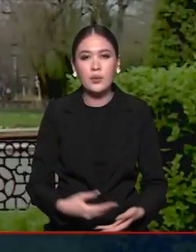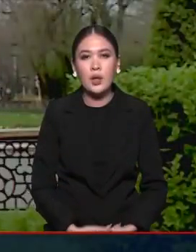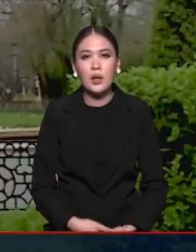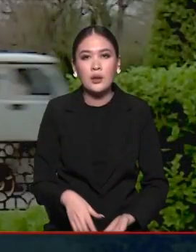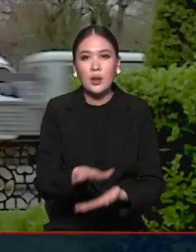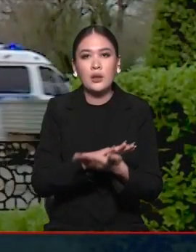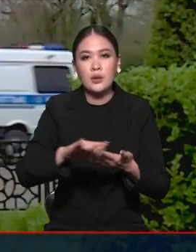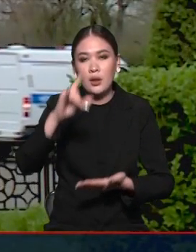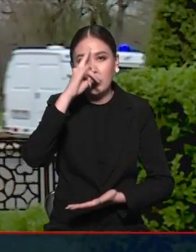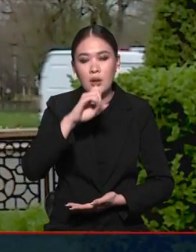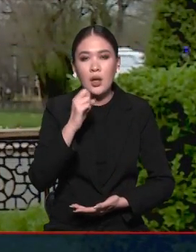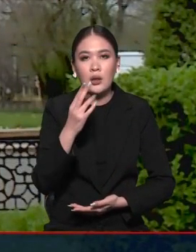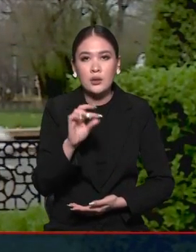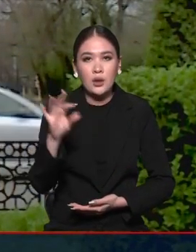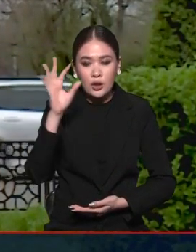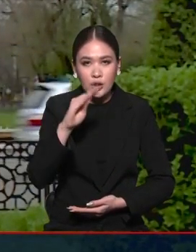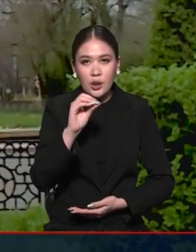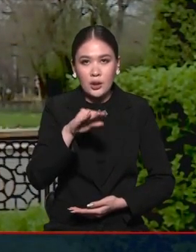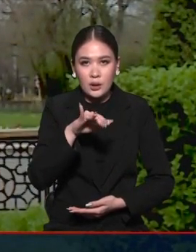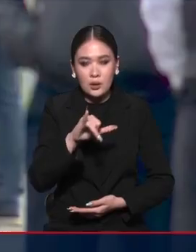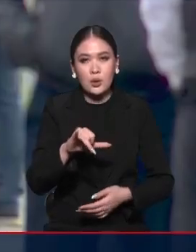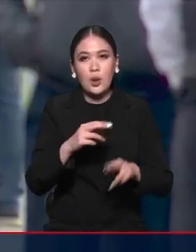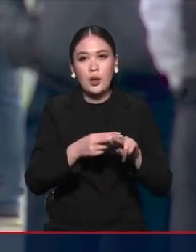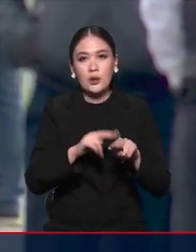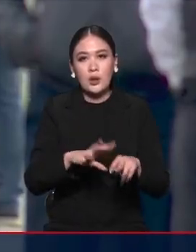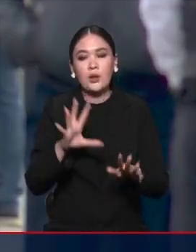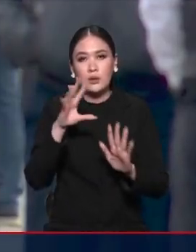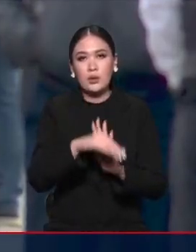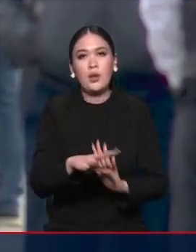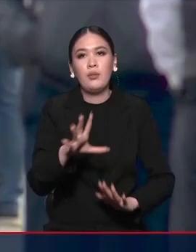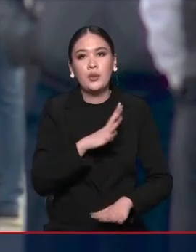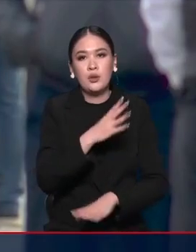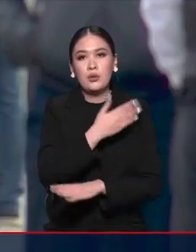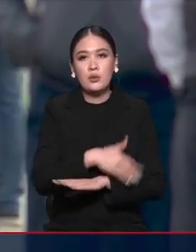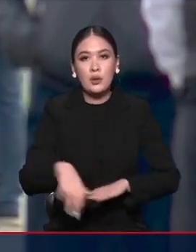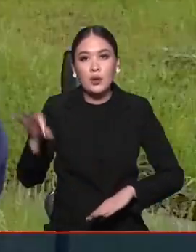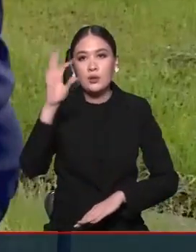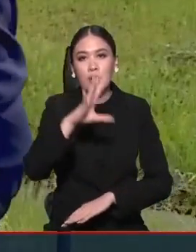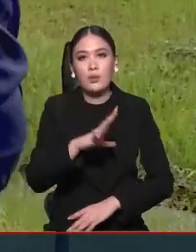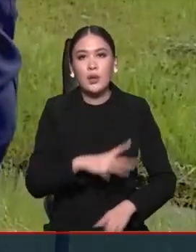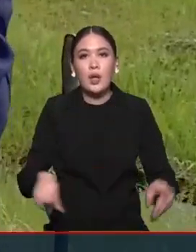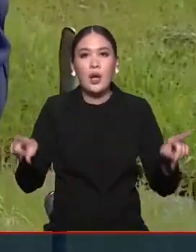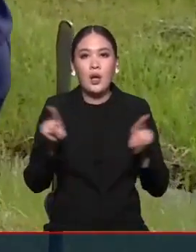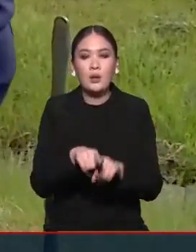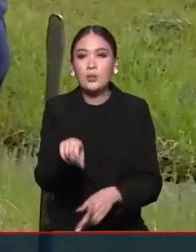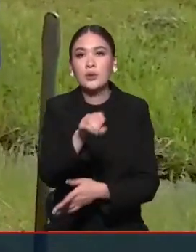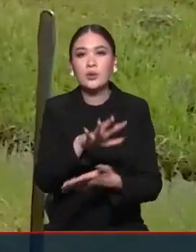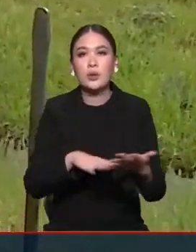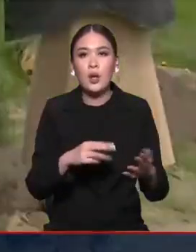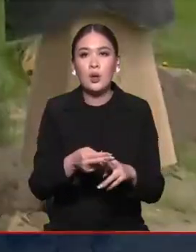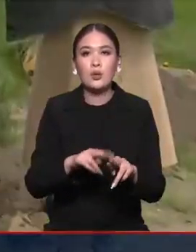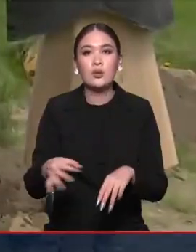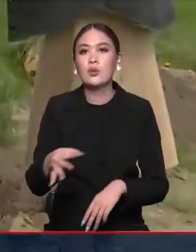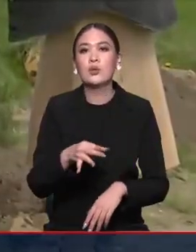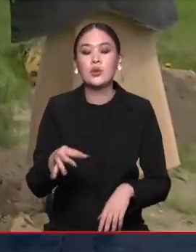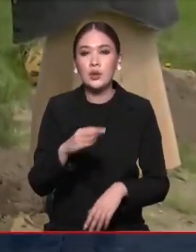Таза Қазақстан акциясына Жетісу жұрты жұмыла кірісті. Аулалар, көшелер, саяжайлар сондай-ақ арық атыздар мен өзен